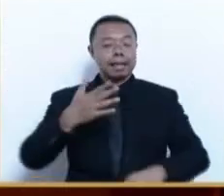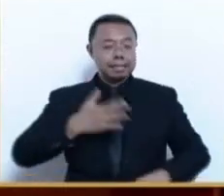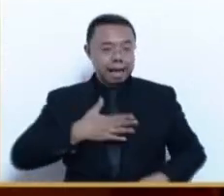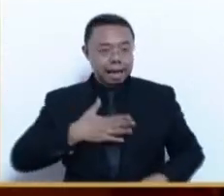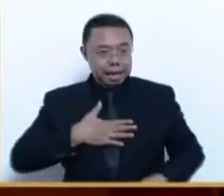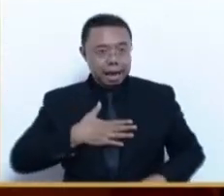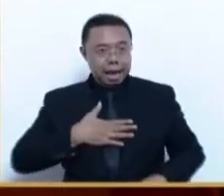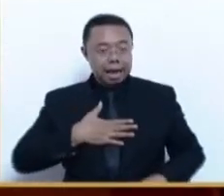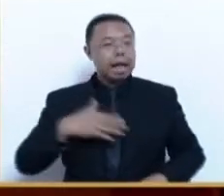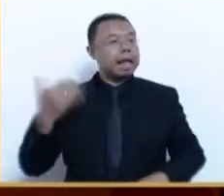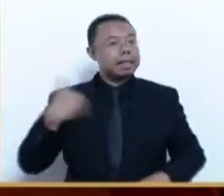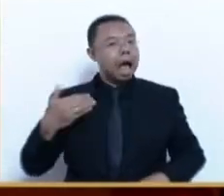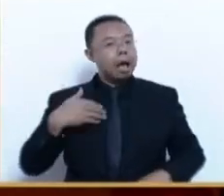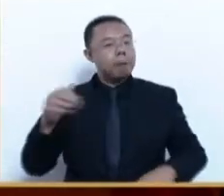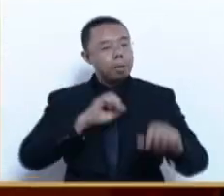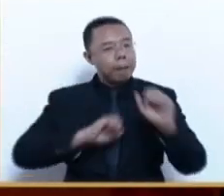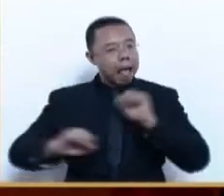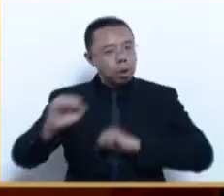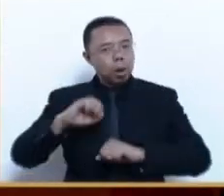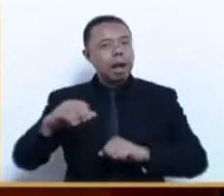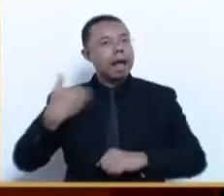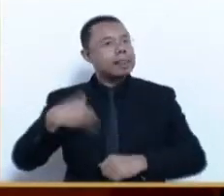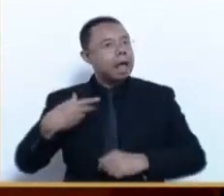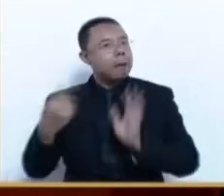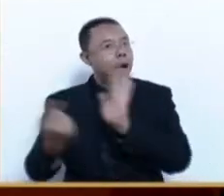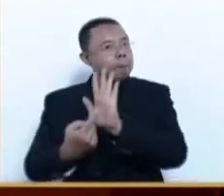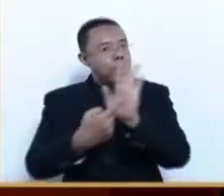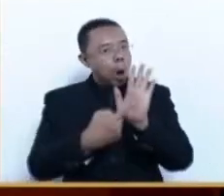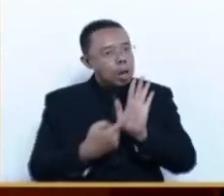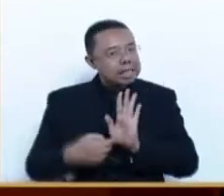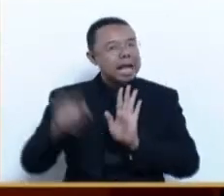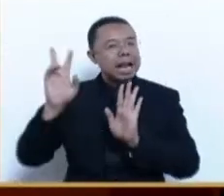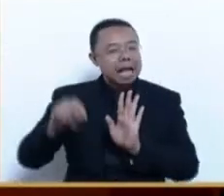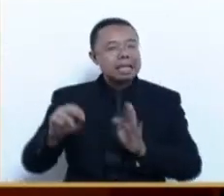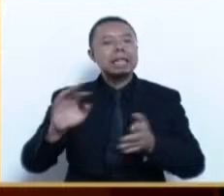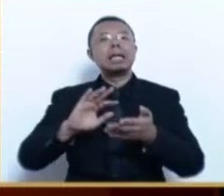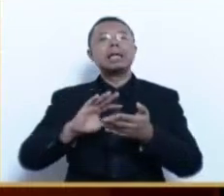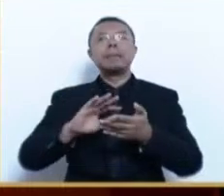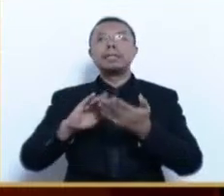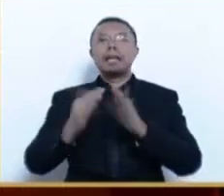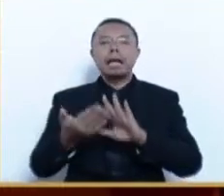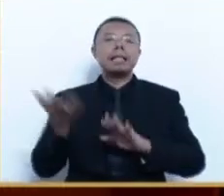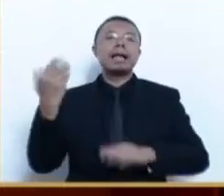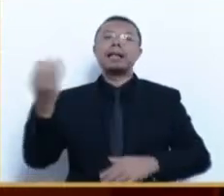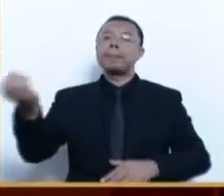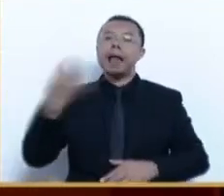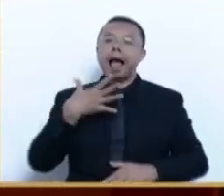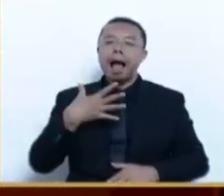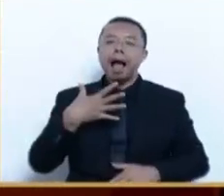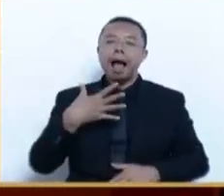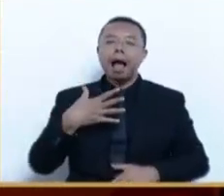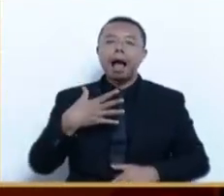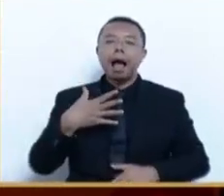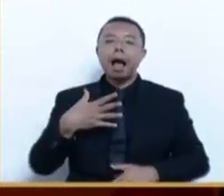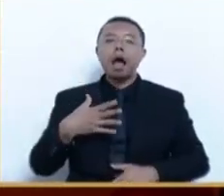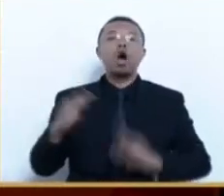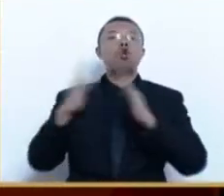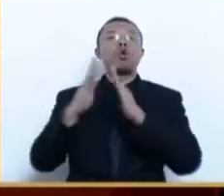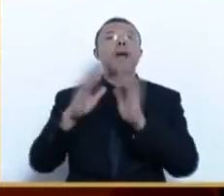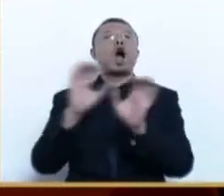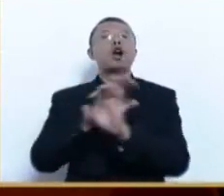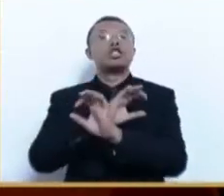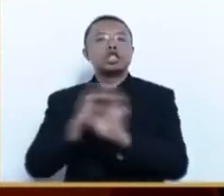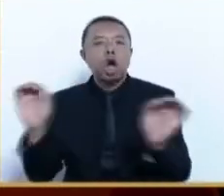ya tidak melanjutkan tidak mempromosikan sehingga Terjadilah apa yang tadi disebutkan beda